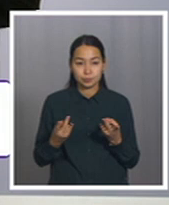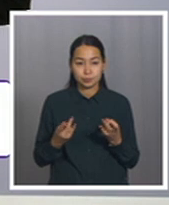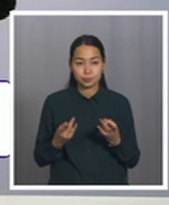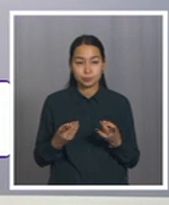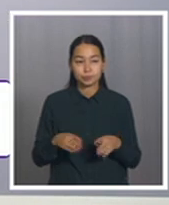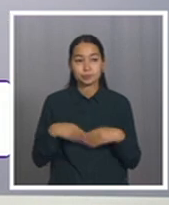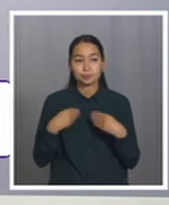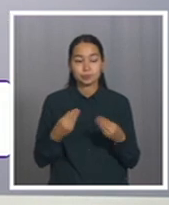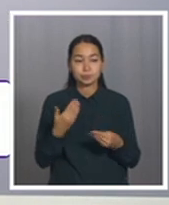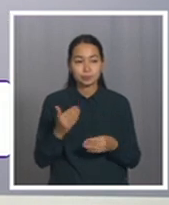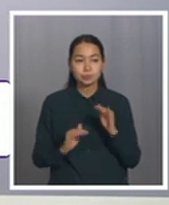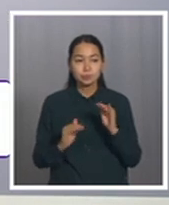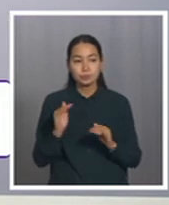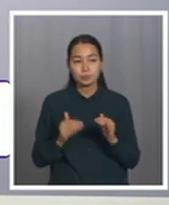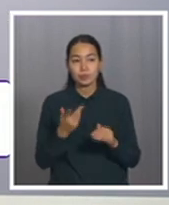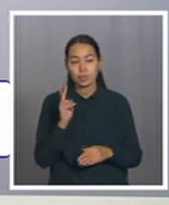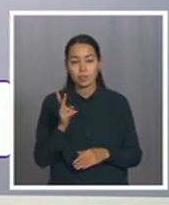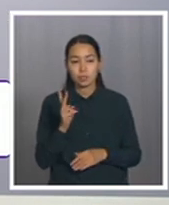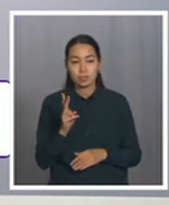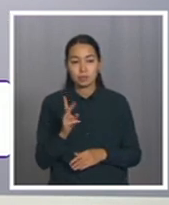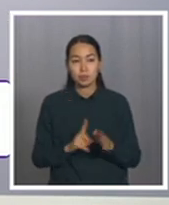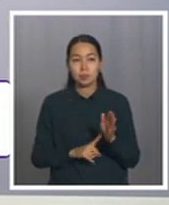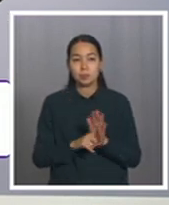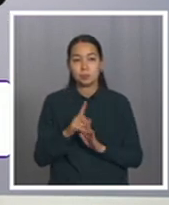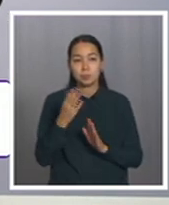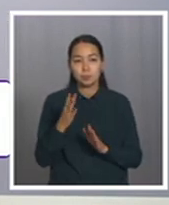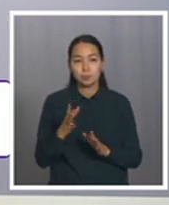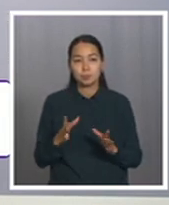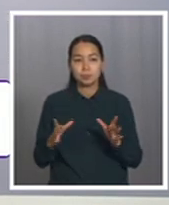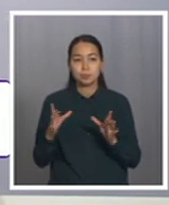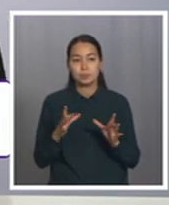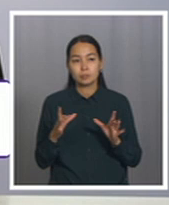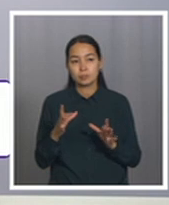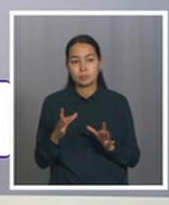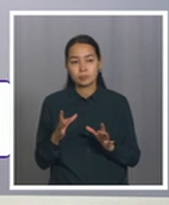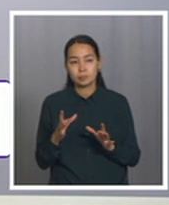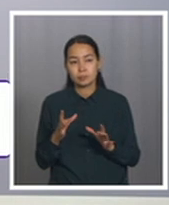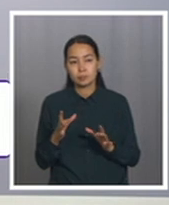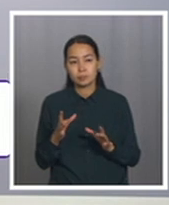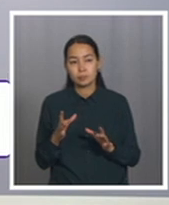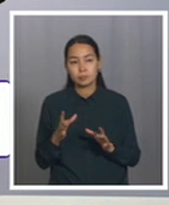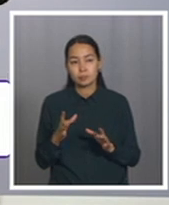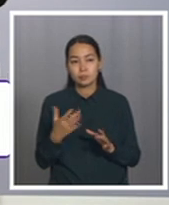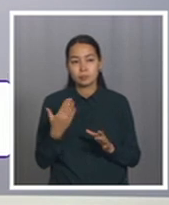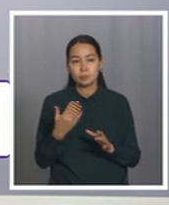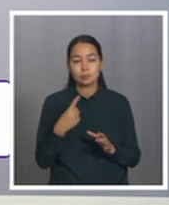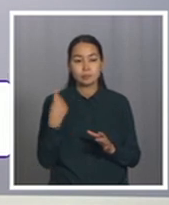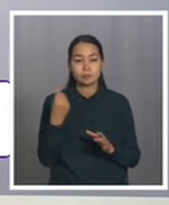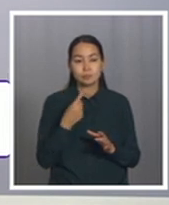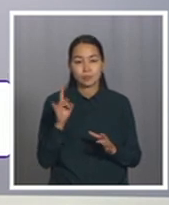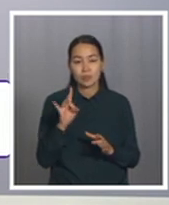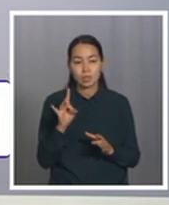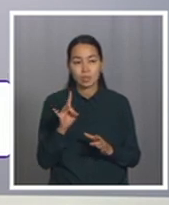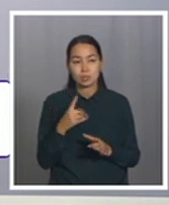Берілгендері масса тең 2 килограмм, бастапқы жіптің, яғни бастапқы траекторияның шеңбердің радиусы 1